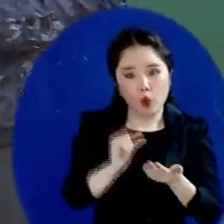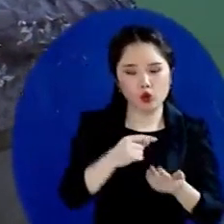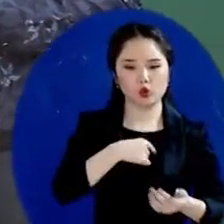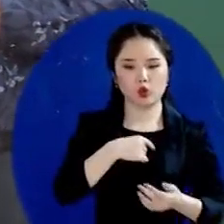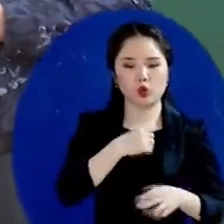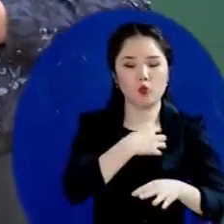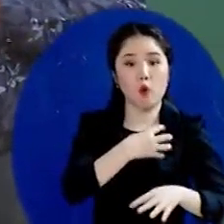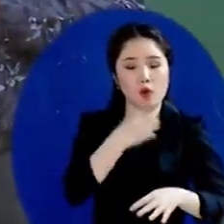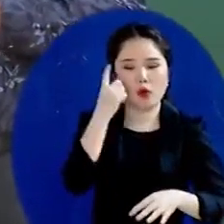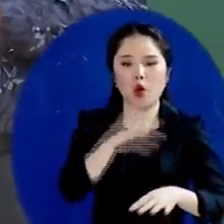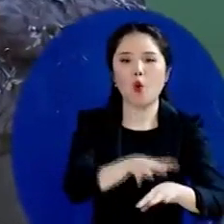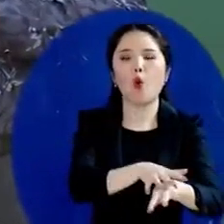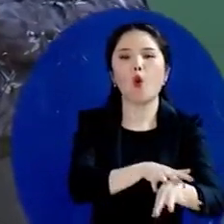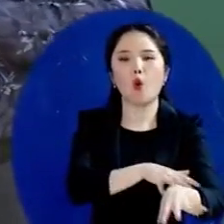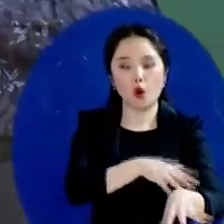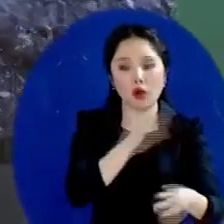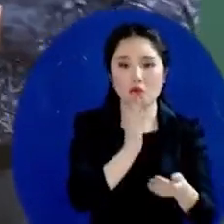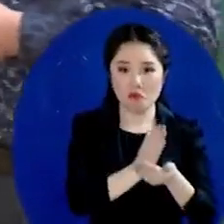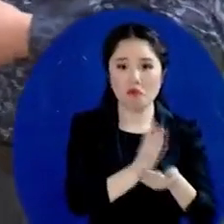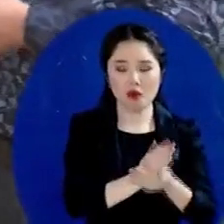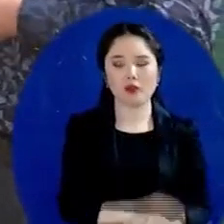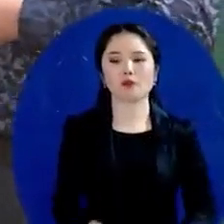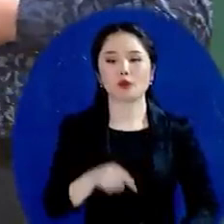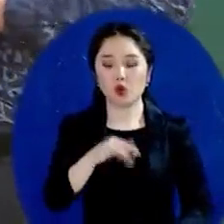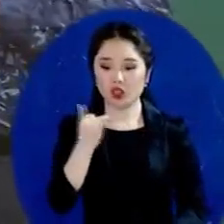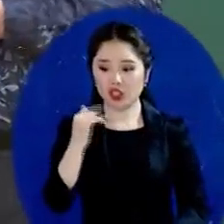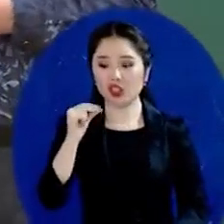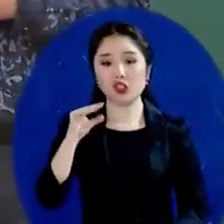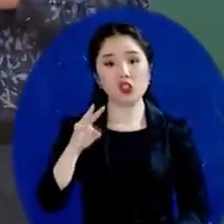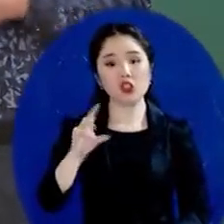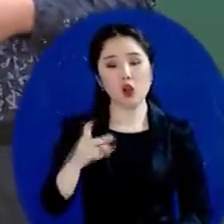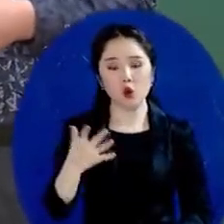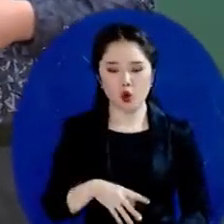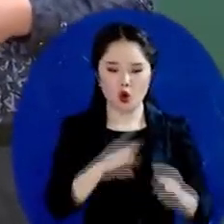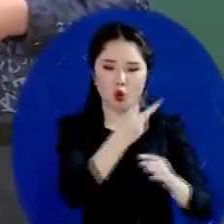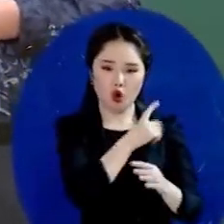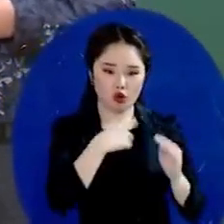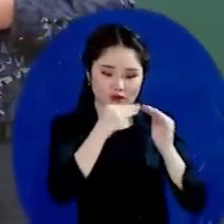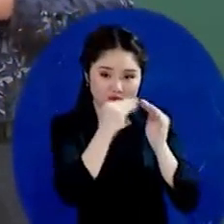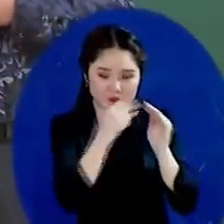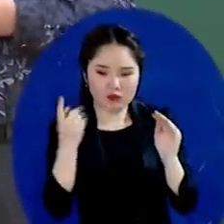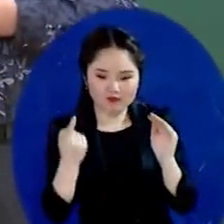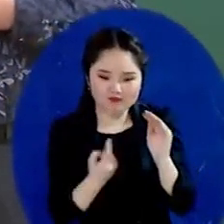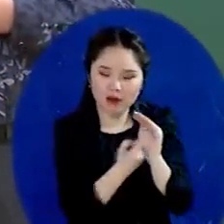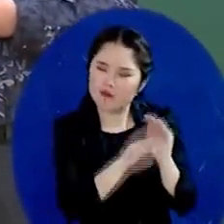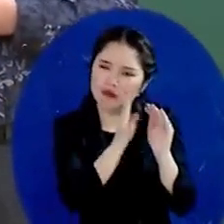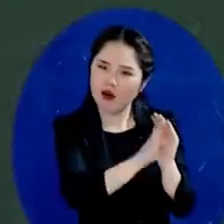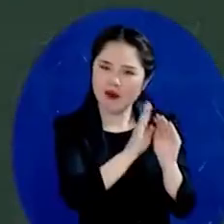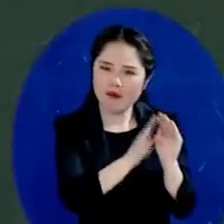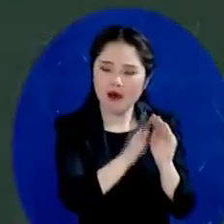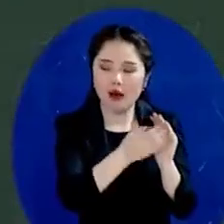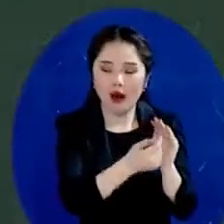удааширдаг гэдэг мэдээллийг багш нь өглөө. Тэгвэл ичнэ гэдэг маань үүрэндээ орж өвлийн